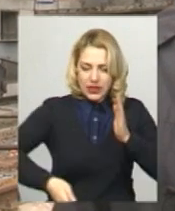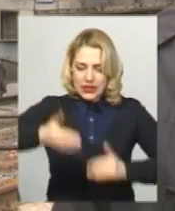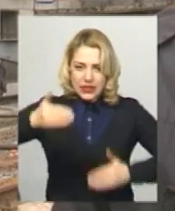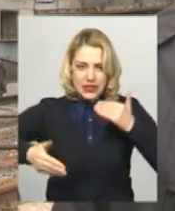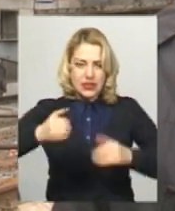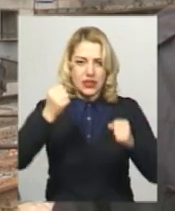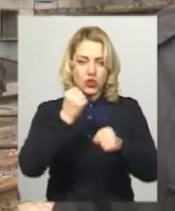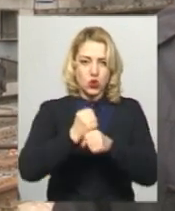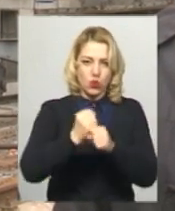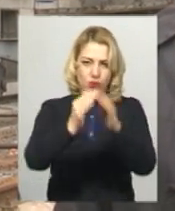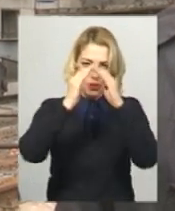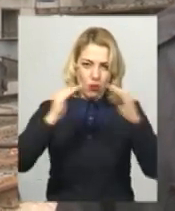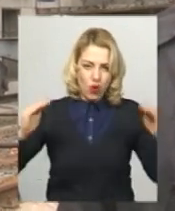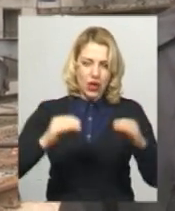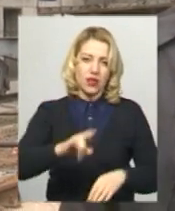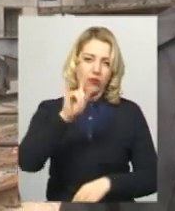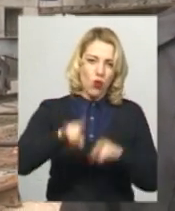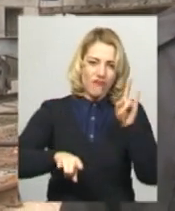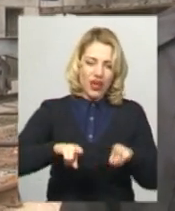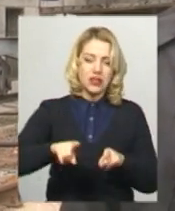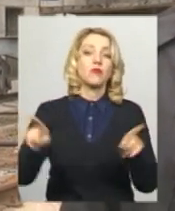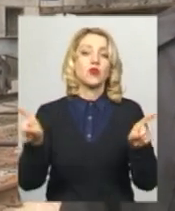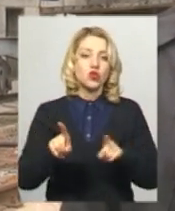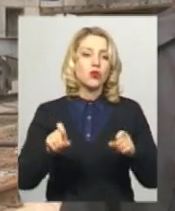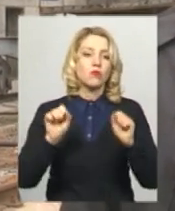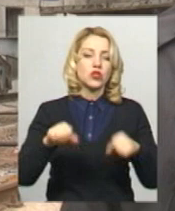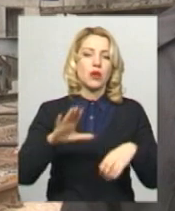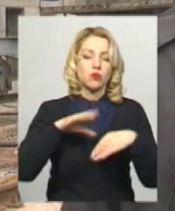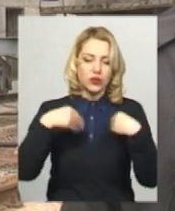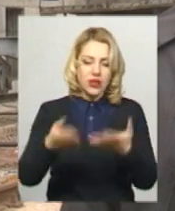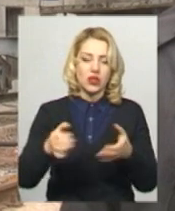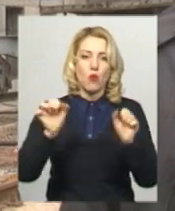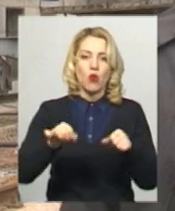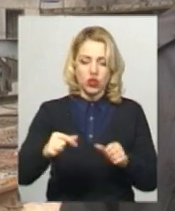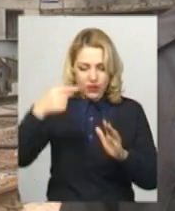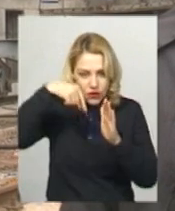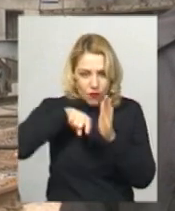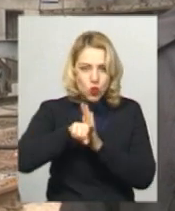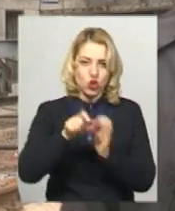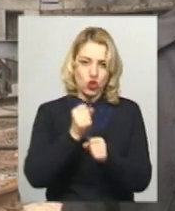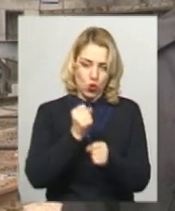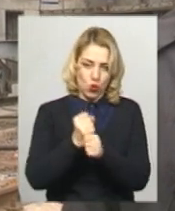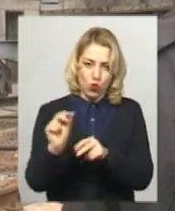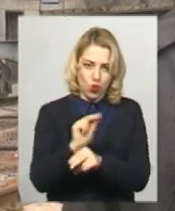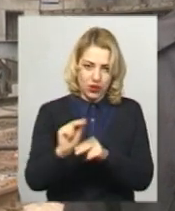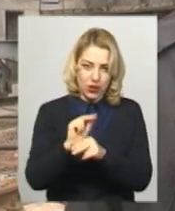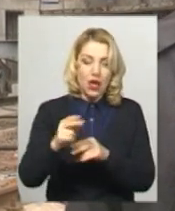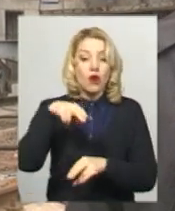покрівлю, закрити вікнами, так, щоб можна було надати можливість працювати всередині по внутрішніх роботах. Тобто